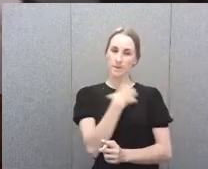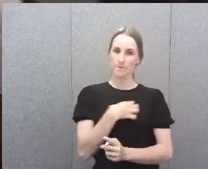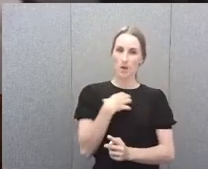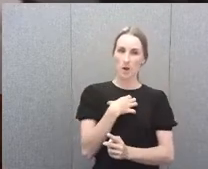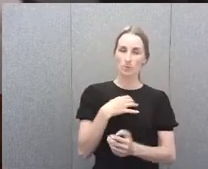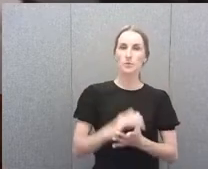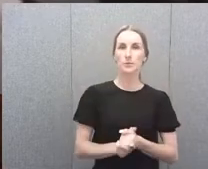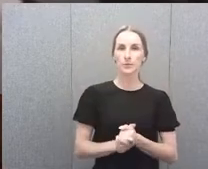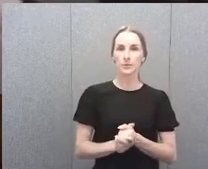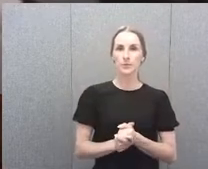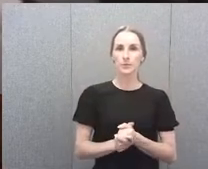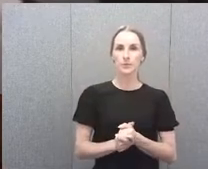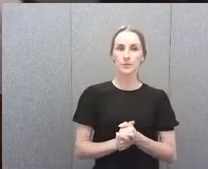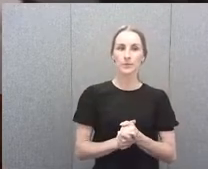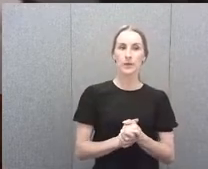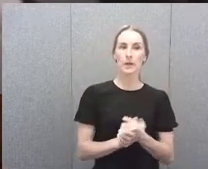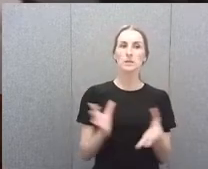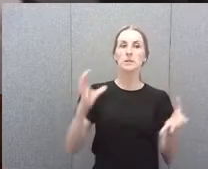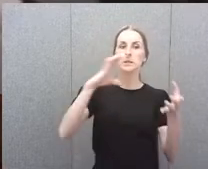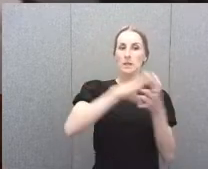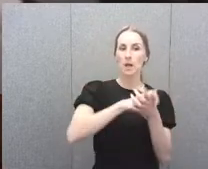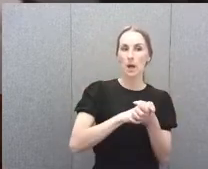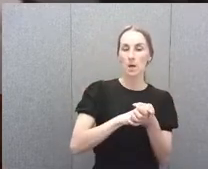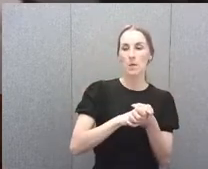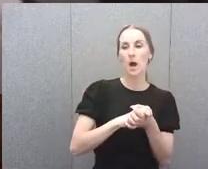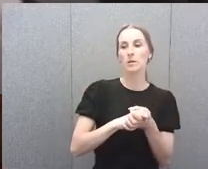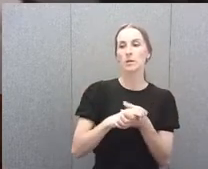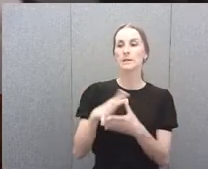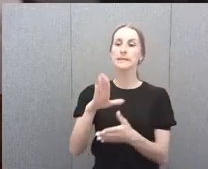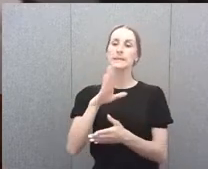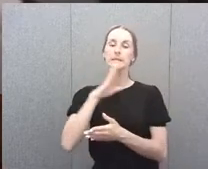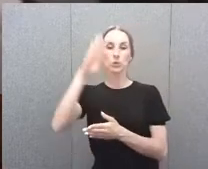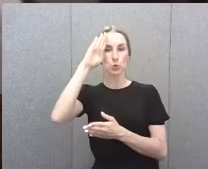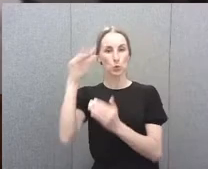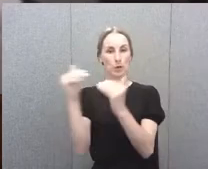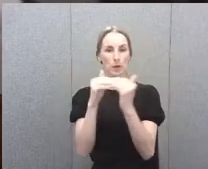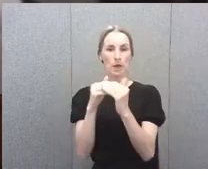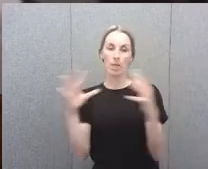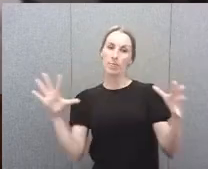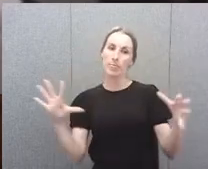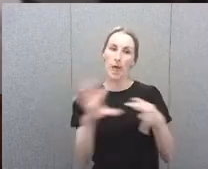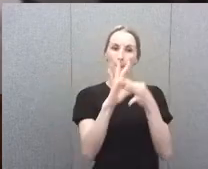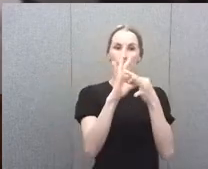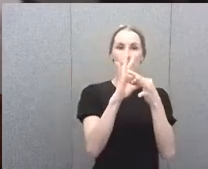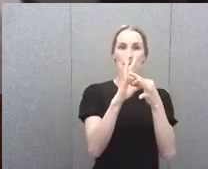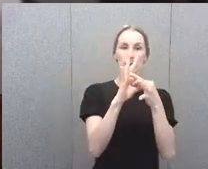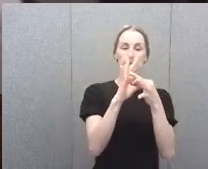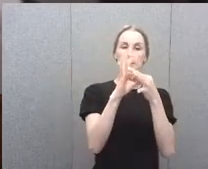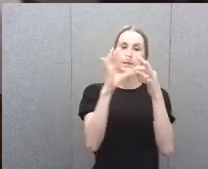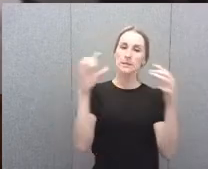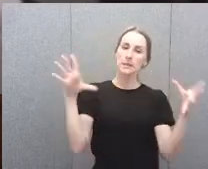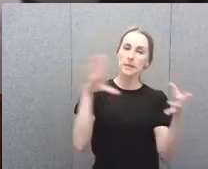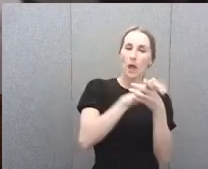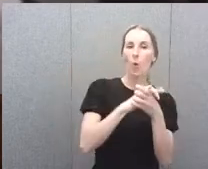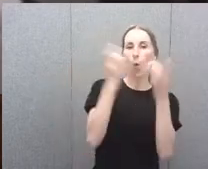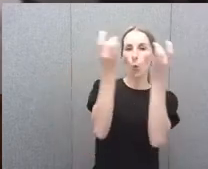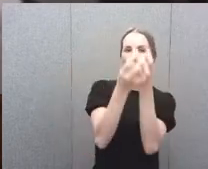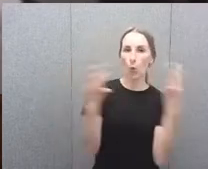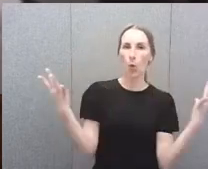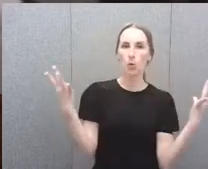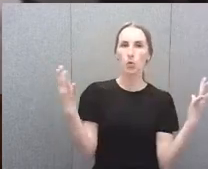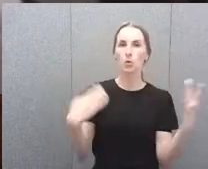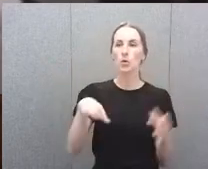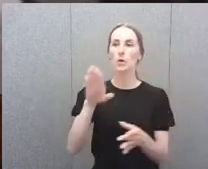контексте. Устойчивый мир неотделим от гендерного равенства. Превращение культуры насилия в культуру мира возможно только